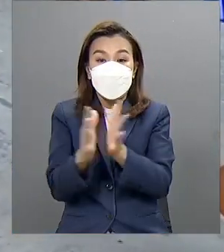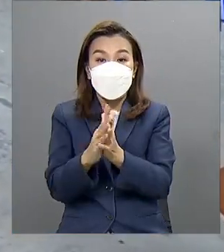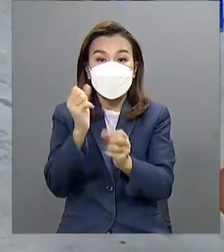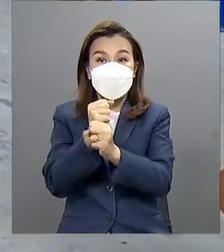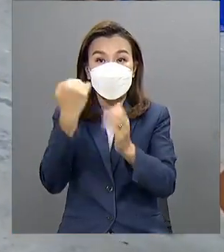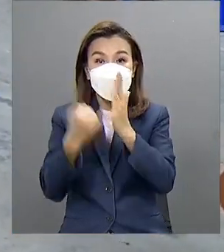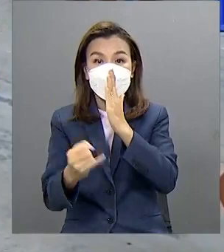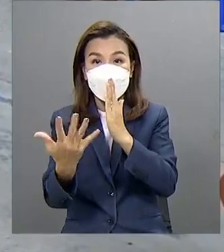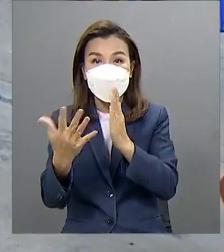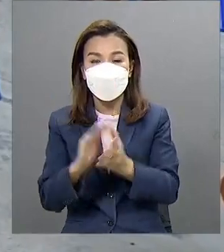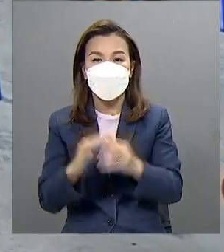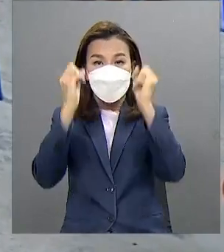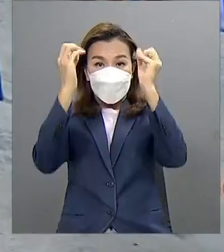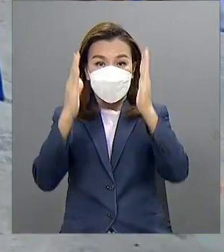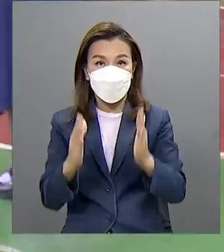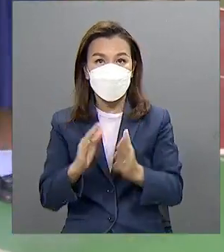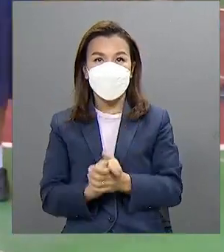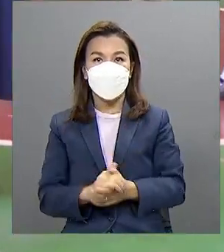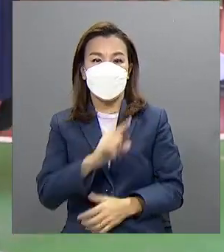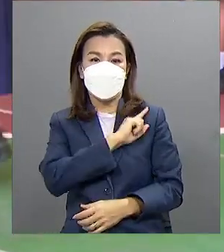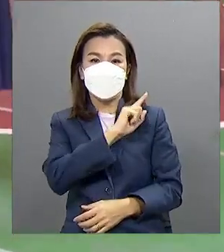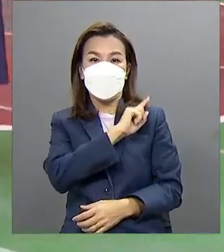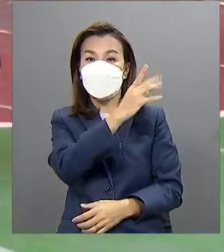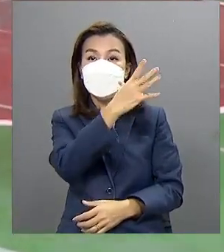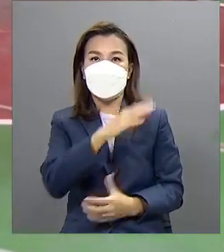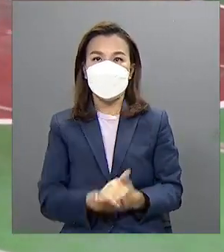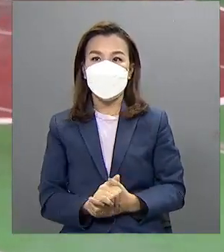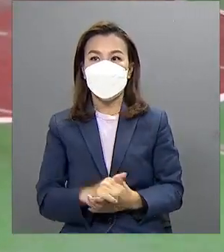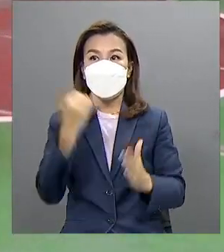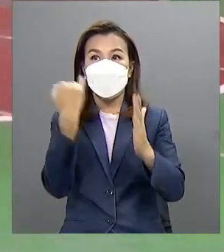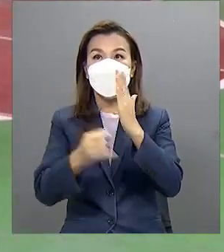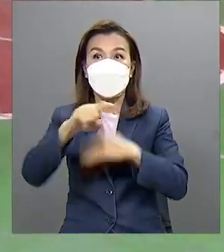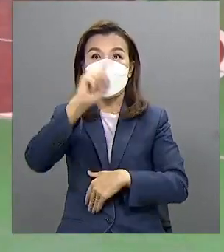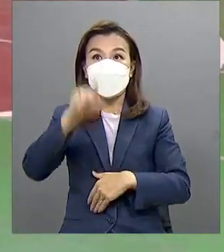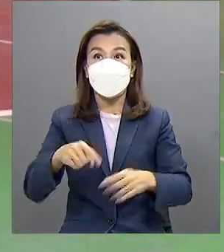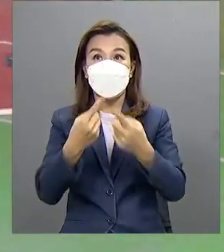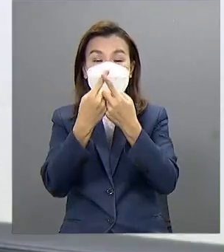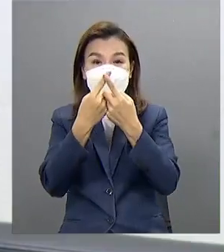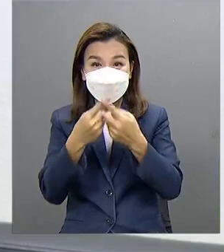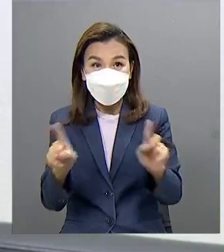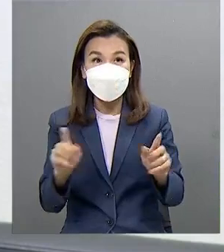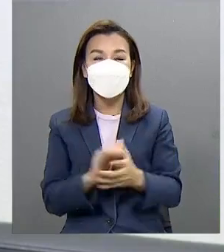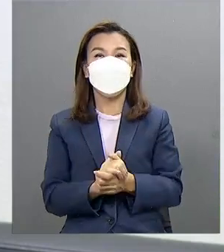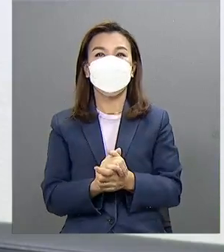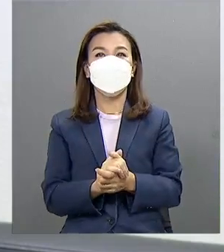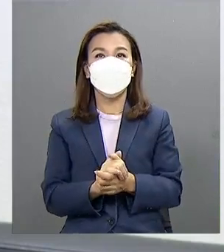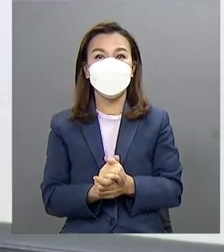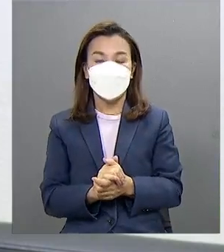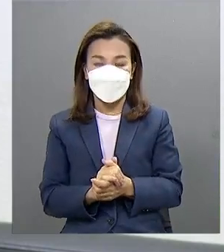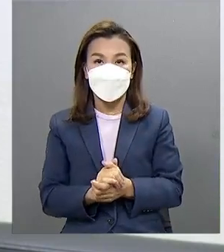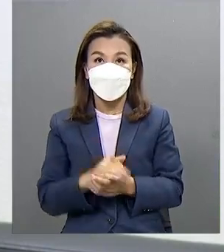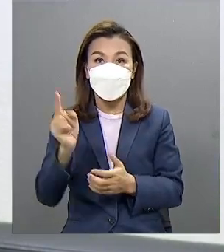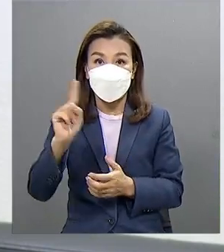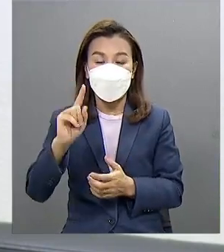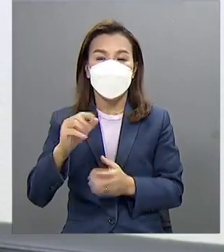ณครูเนี่ยนะครับไม่มีความรับผิดนะในทางอาญานะครับแต่ในทางแพ่งเนี่ยนะครับเขาก็บอกว่า บุคคลเนี่ยนะครับที่เป็นครูบาอาจารย์เนี่ยนะ